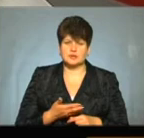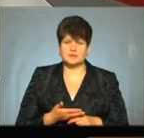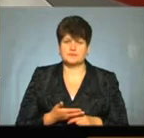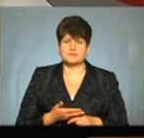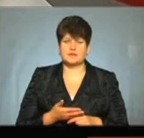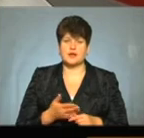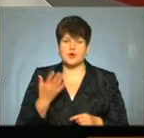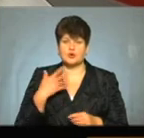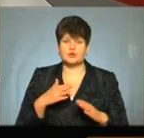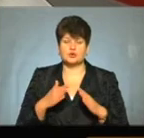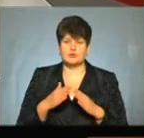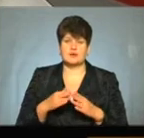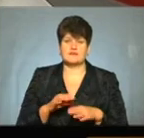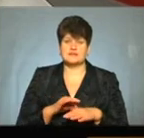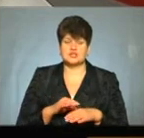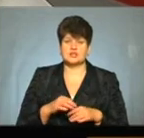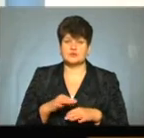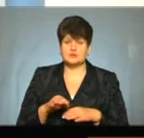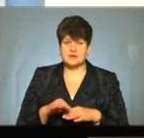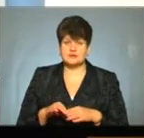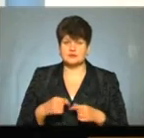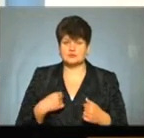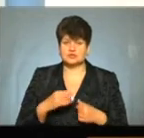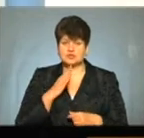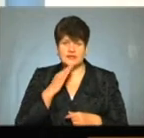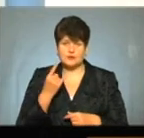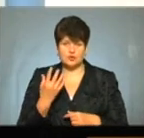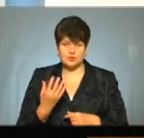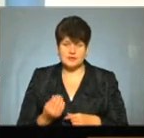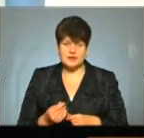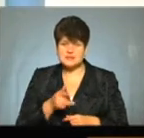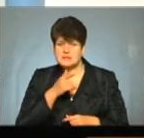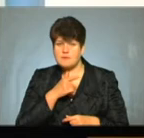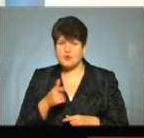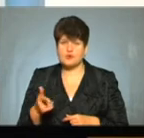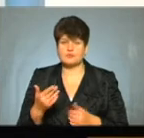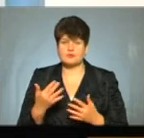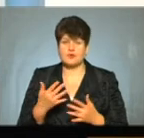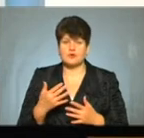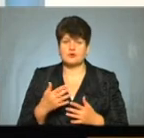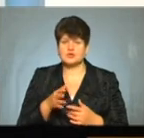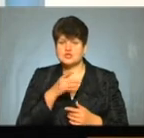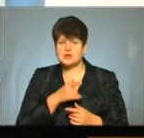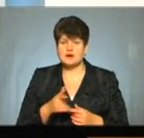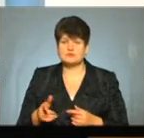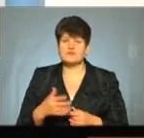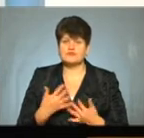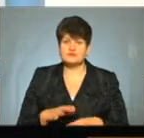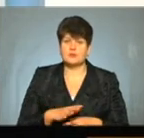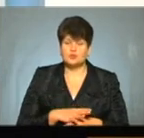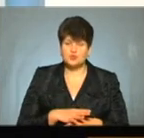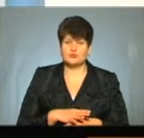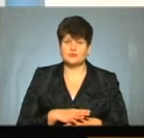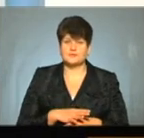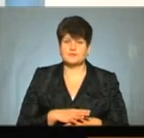коли вдома фізичне насильство потерпають жінки, це ж не одного дня. Це протягом певного проміжку часу це вже було і вже десь накипіло,